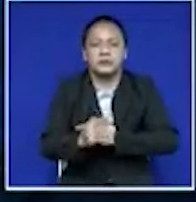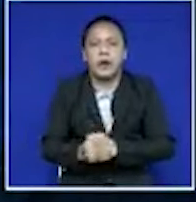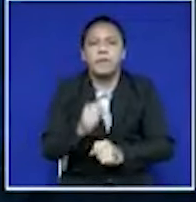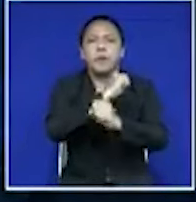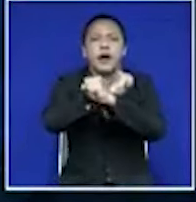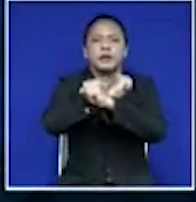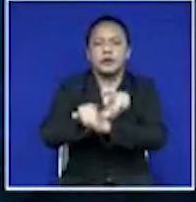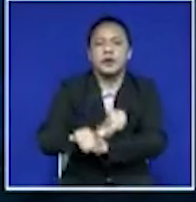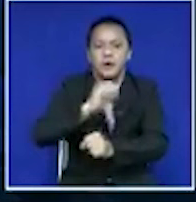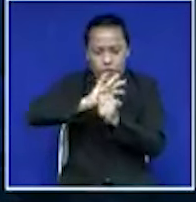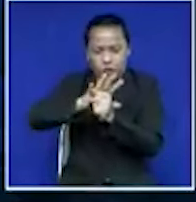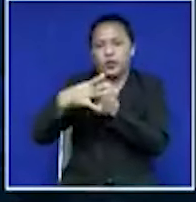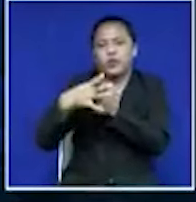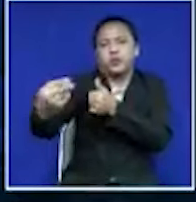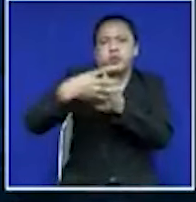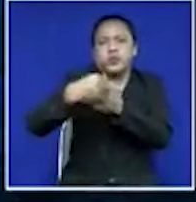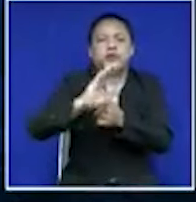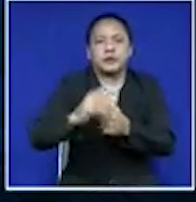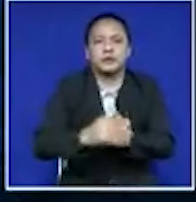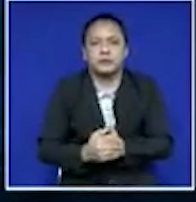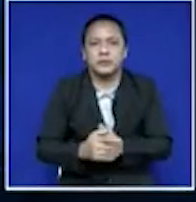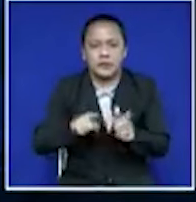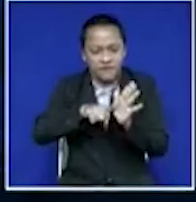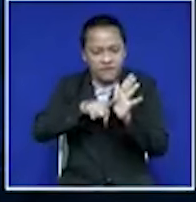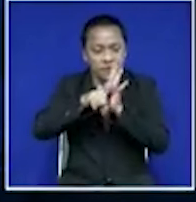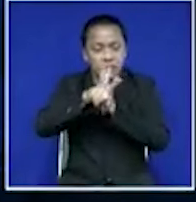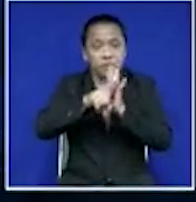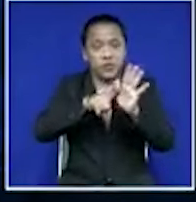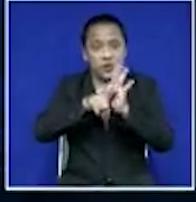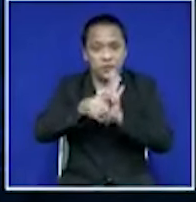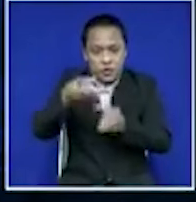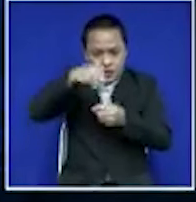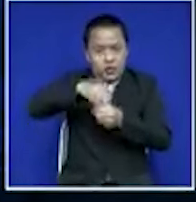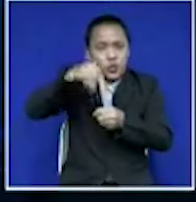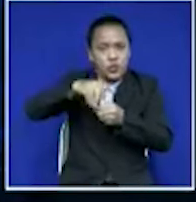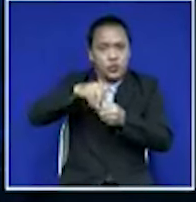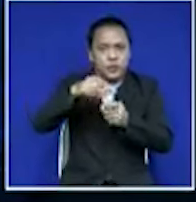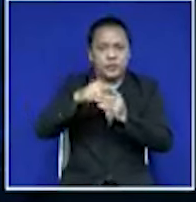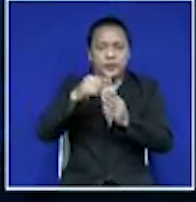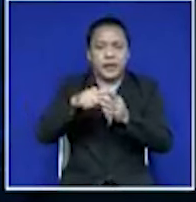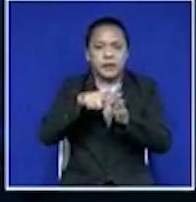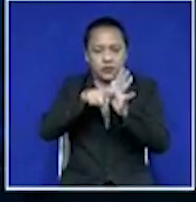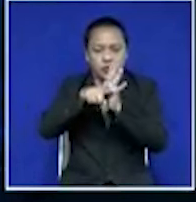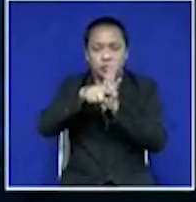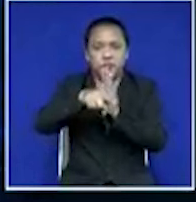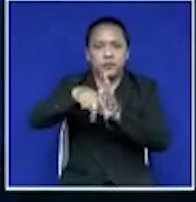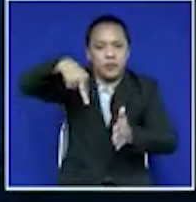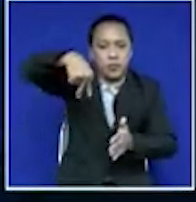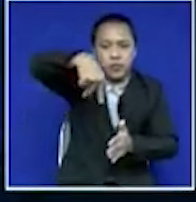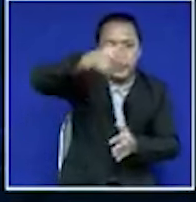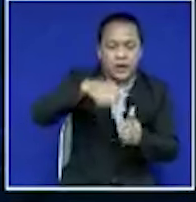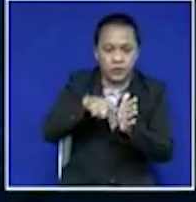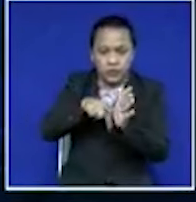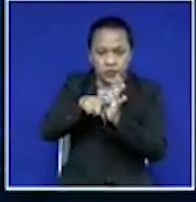ว่ามีใครมาพูดนะเอาใช้ไวรัสมันเดินไม่ได้มันปลิวไปได้นะครับแบบมันเดินไม่ได้มันไม่มีขา